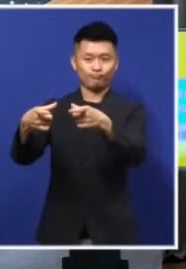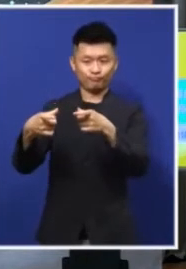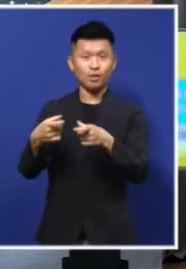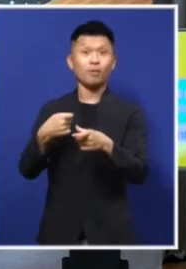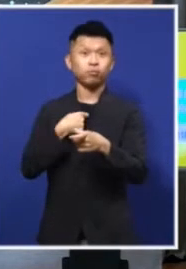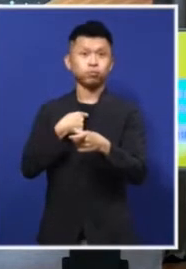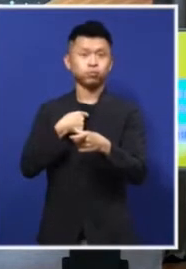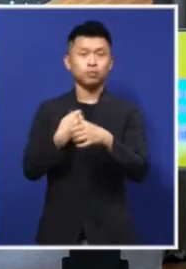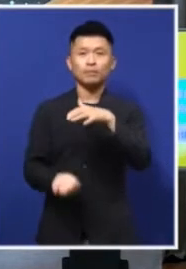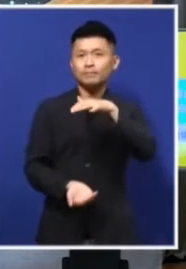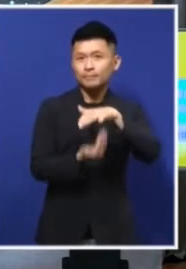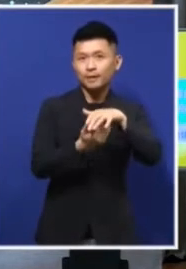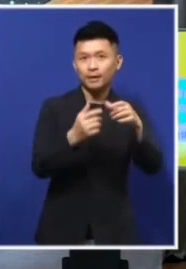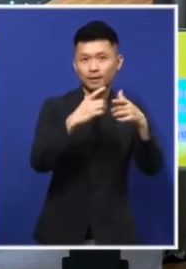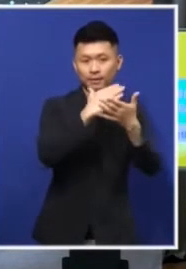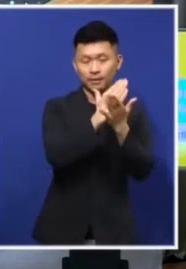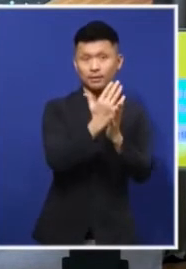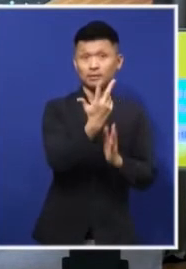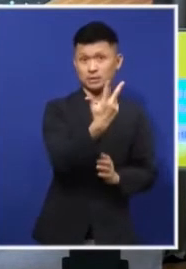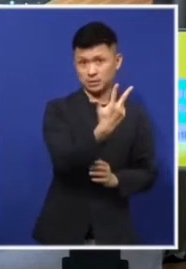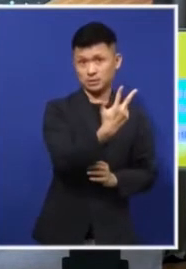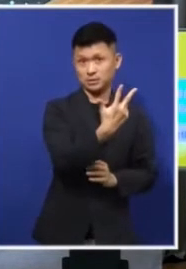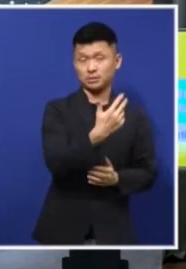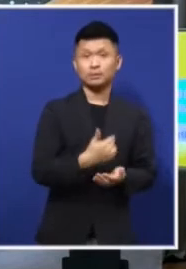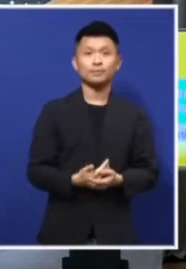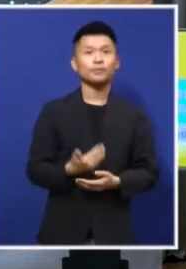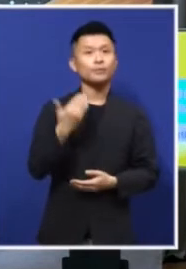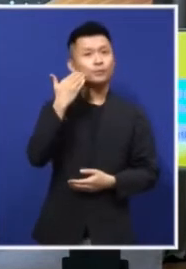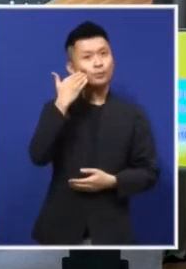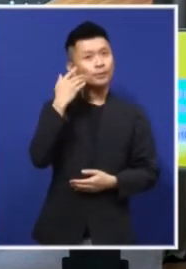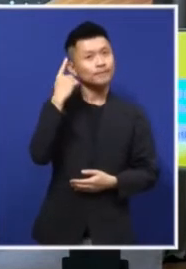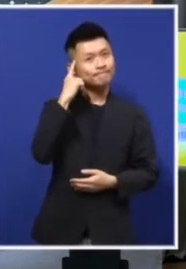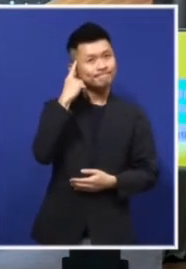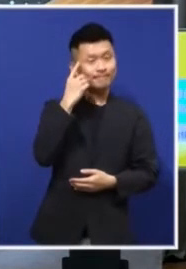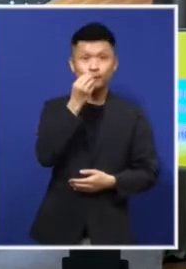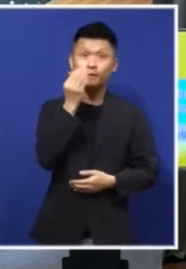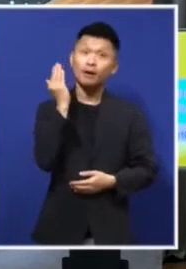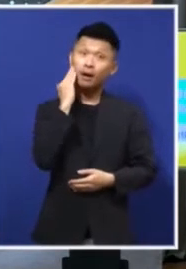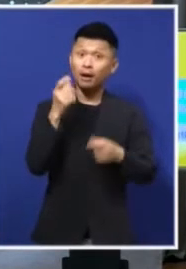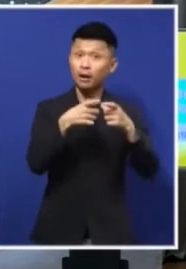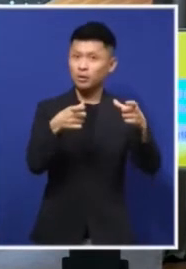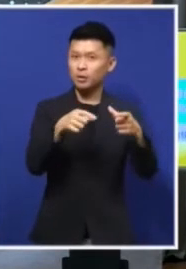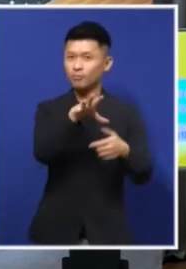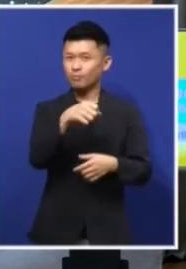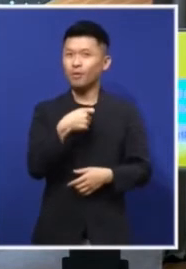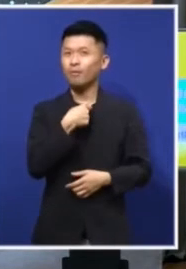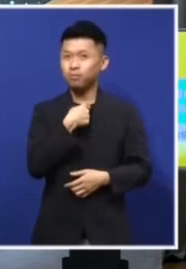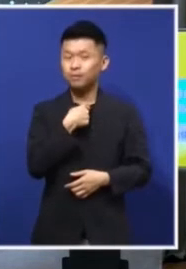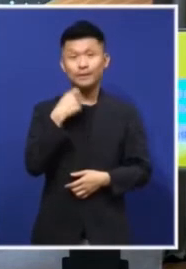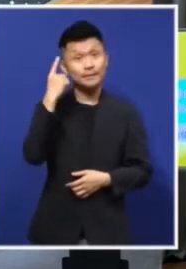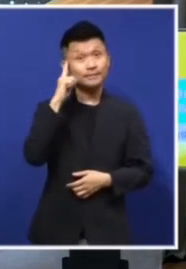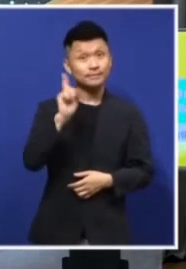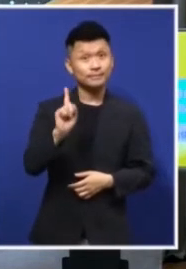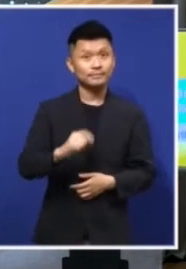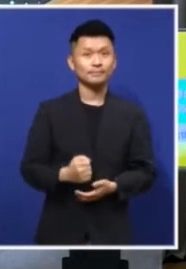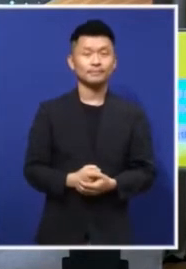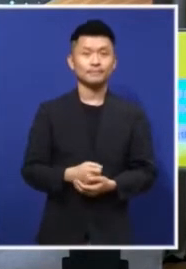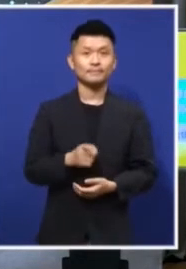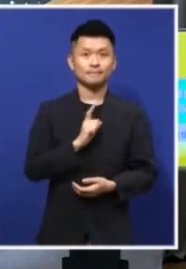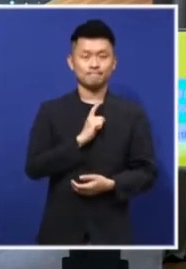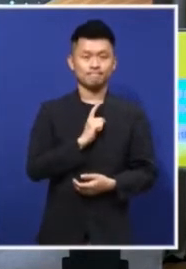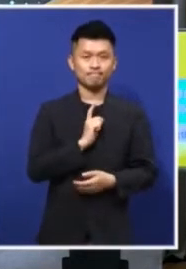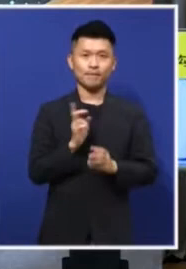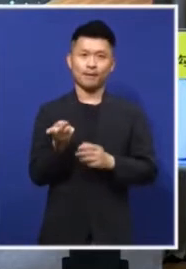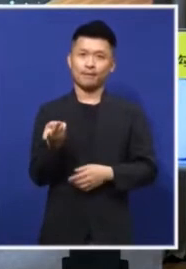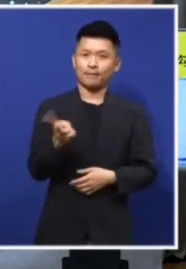能抽7种券。然后如果他想要连好时券也要得到的话，就代表他必须要绑定数位，